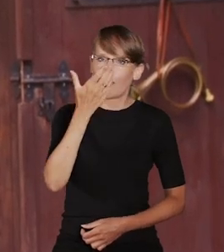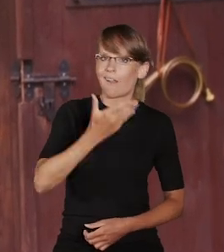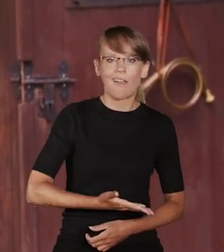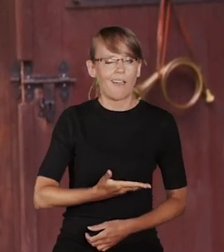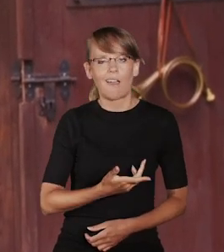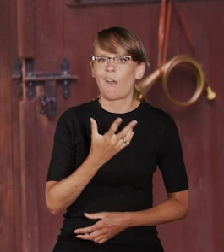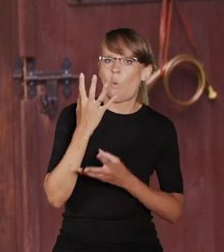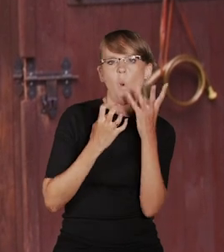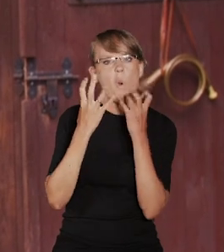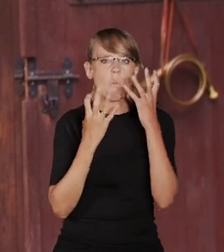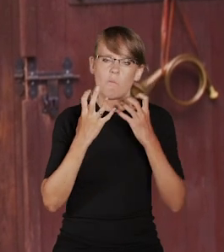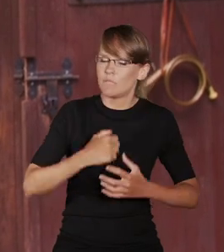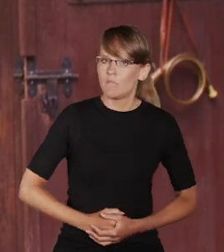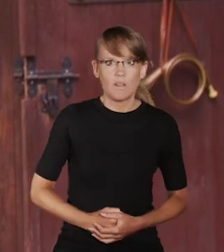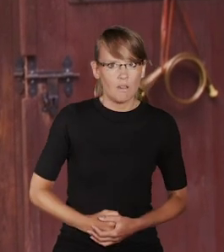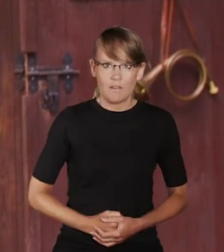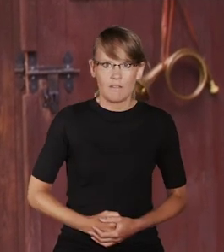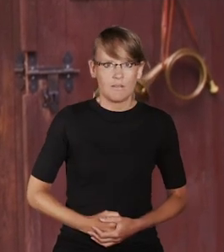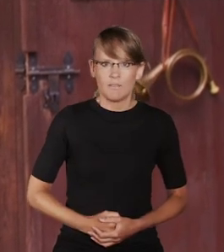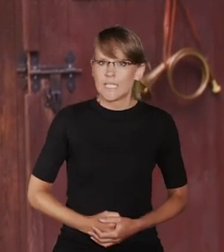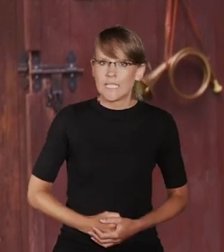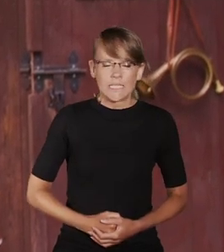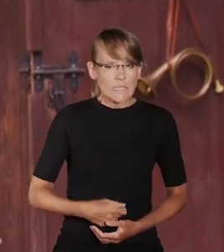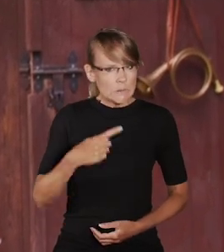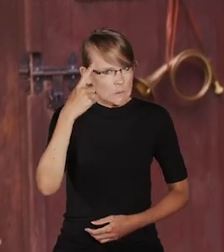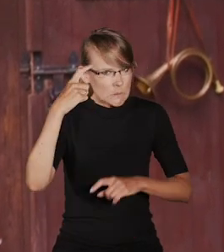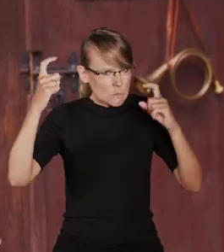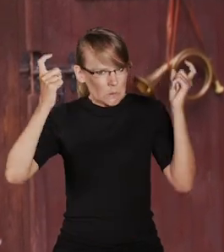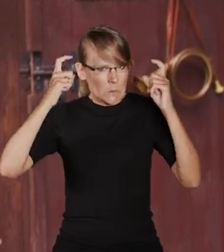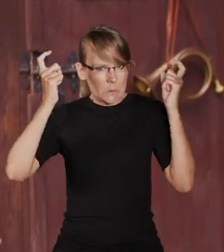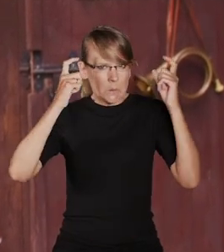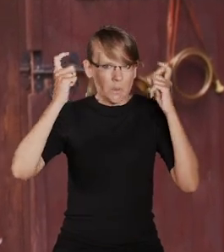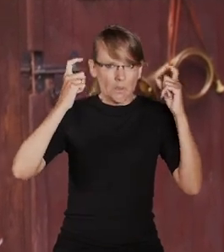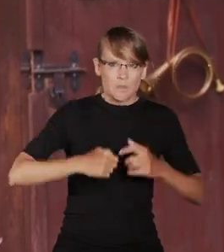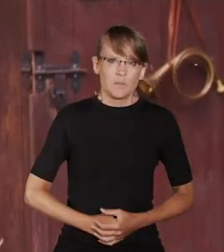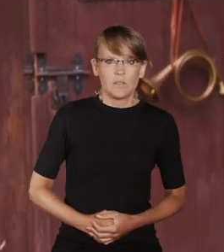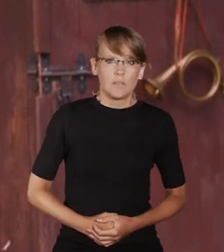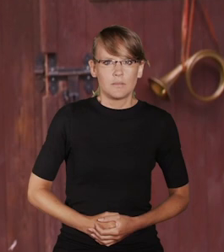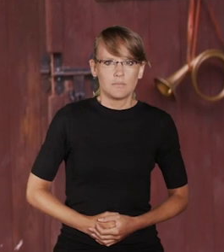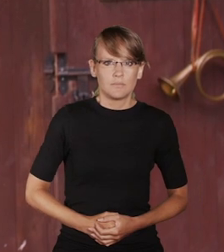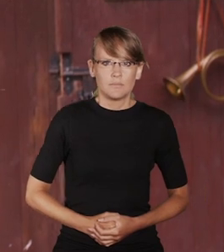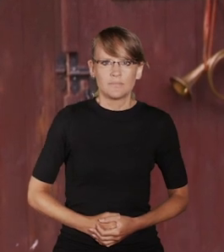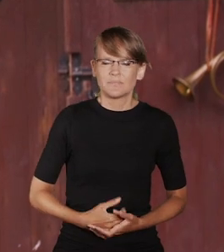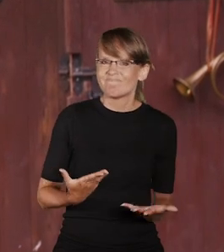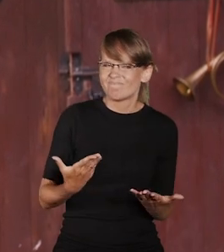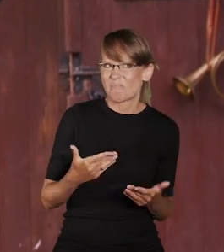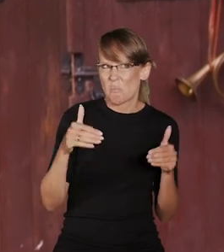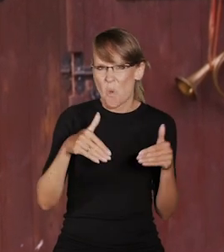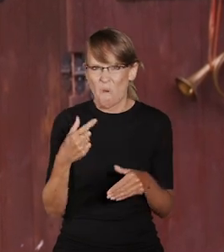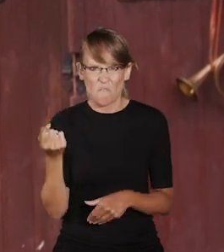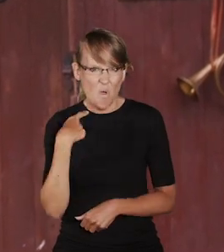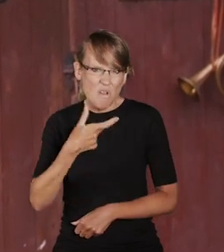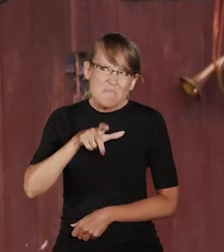Upał nieznośny. Dłużnicy nie płacą. A na dodatek ta żałobna kiecka z tymi swoimi nastrojami.